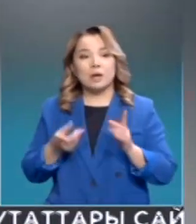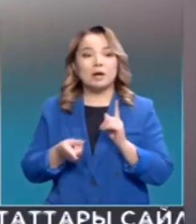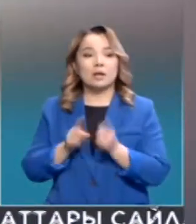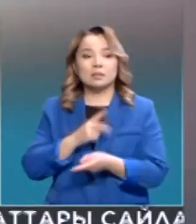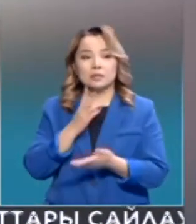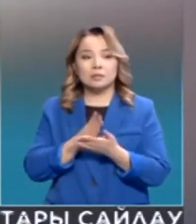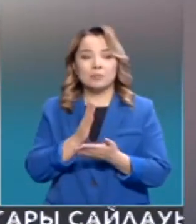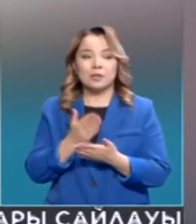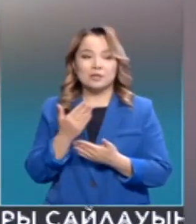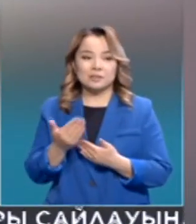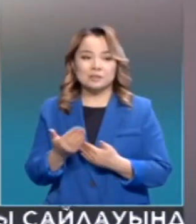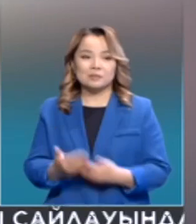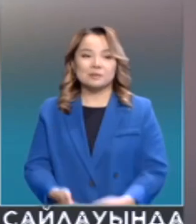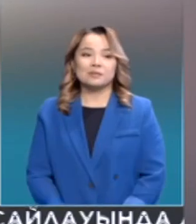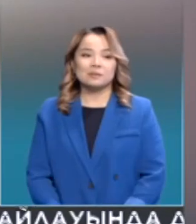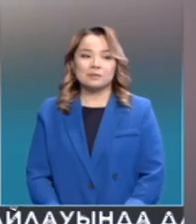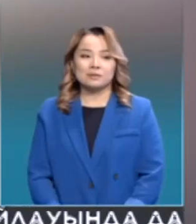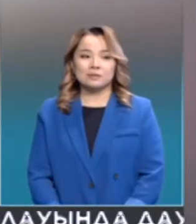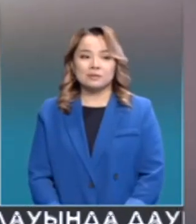айналдырды.